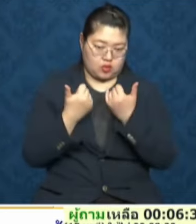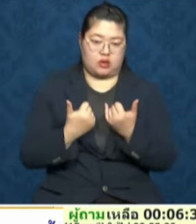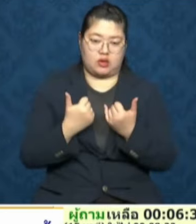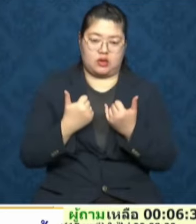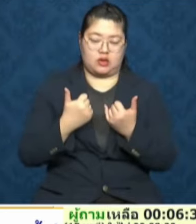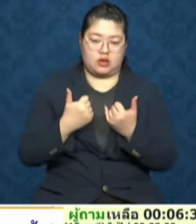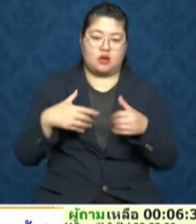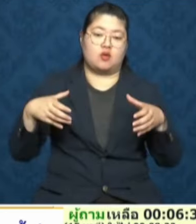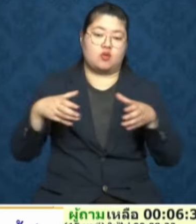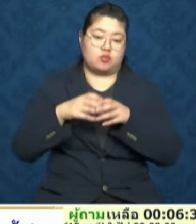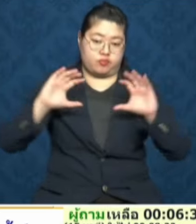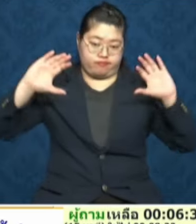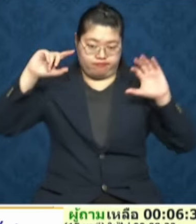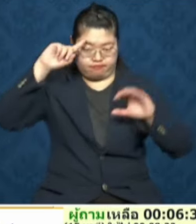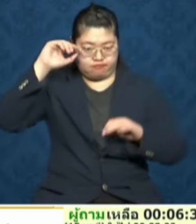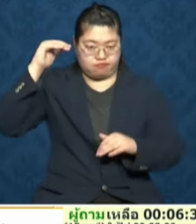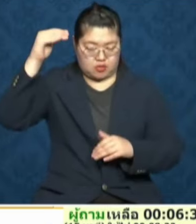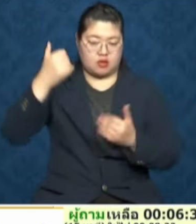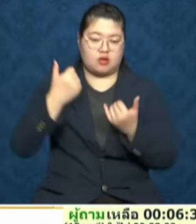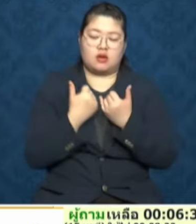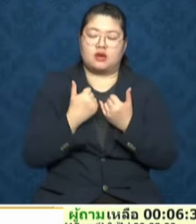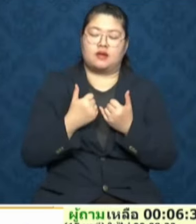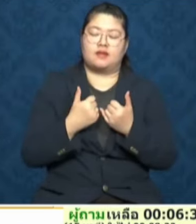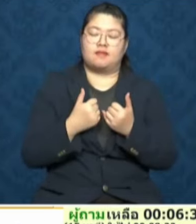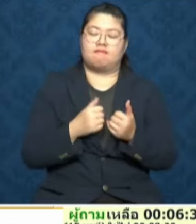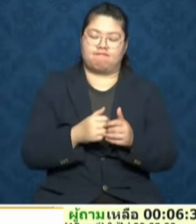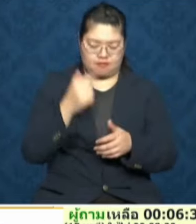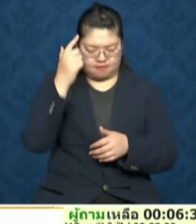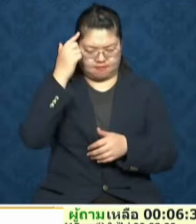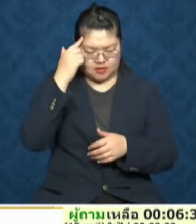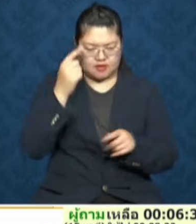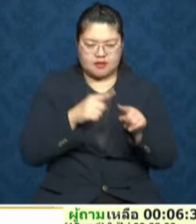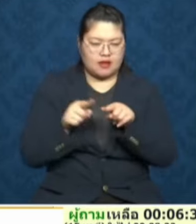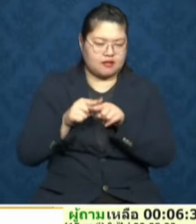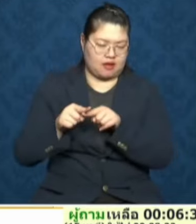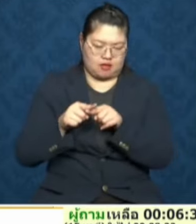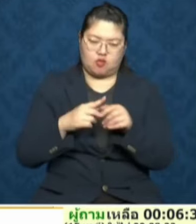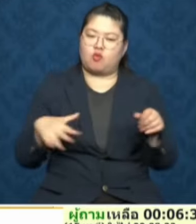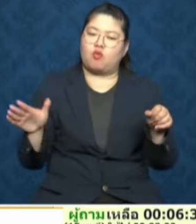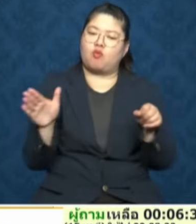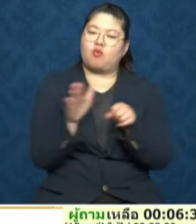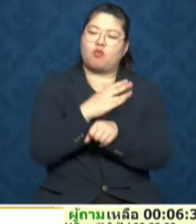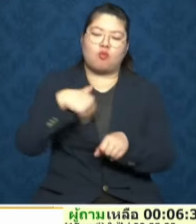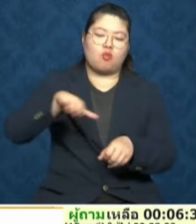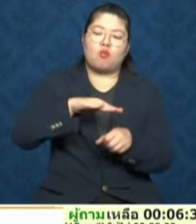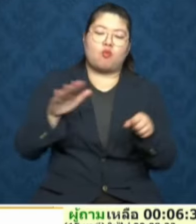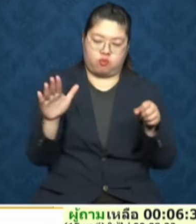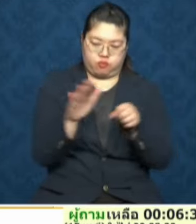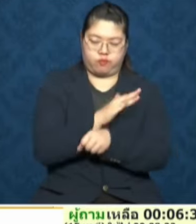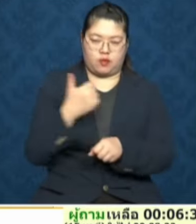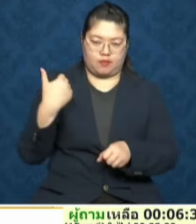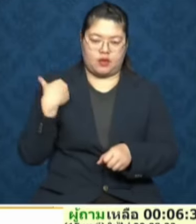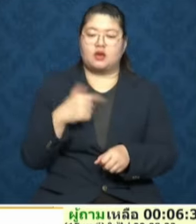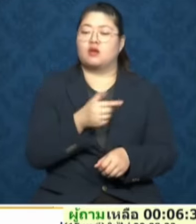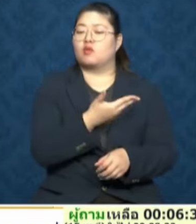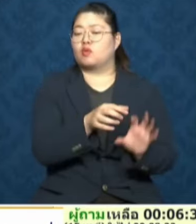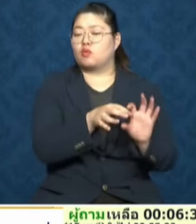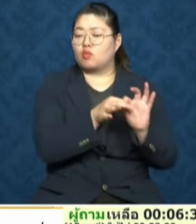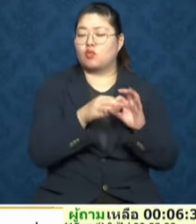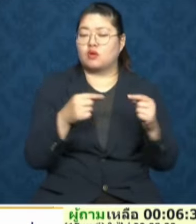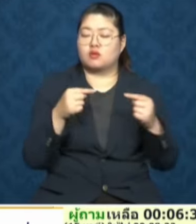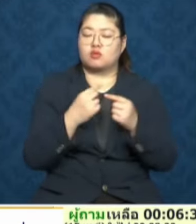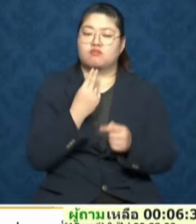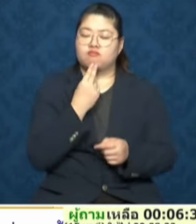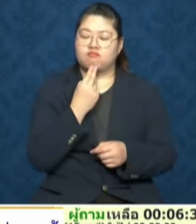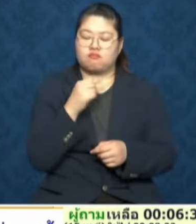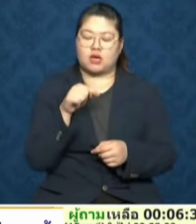EV3 จนมาถึงมาตรการ EV3.5เราคดครอบคุมทระบบค่ะ แลเราทราบดีว่าสิ่ทท่านห่งยายกคเรแตเตอร